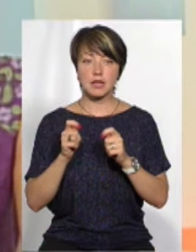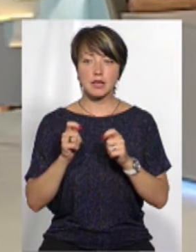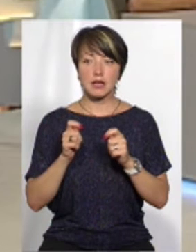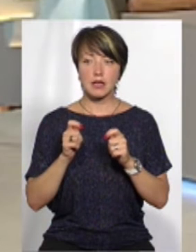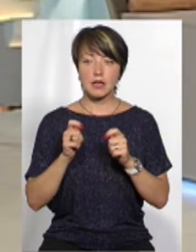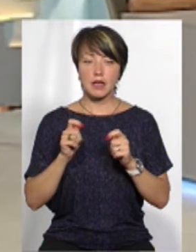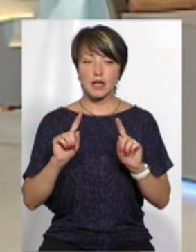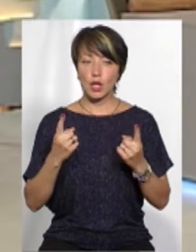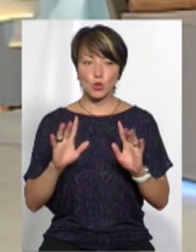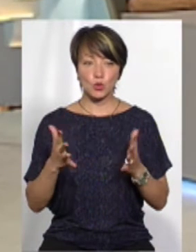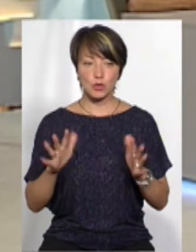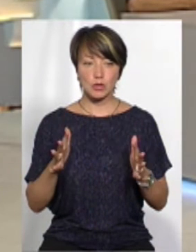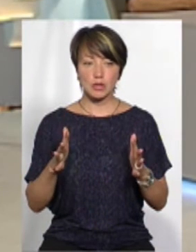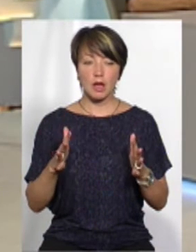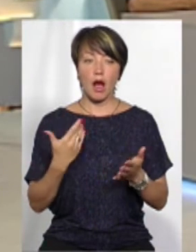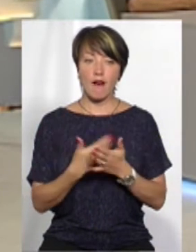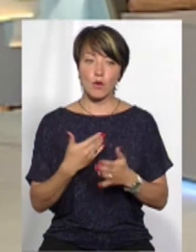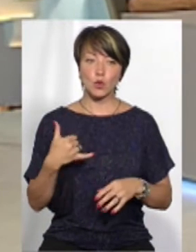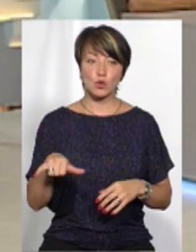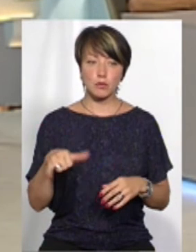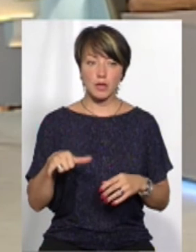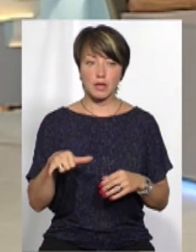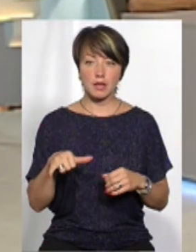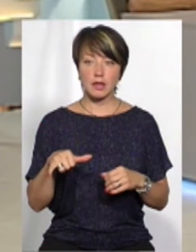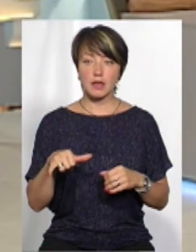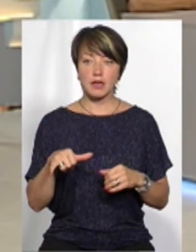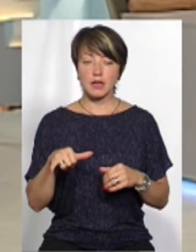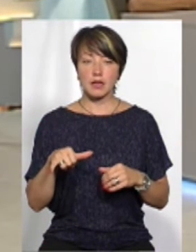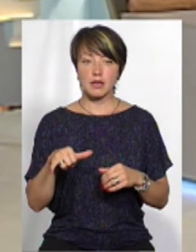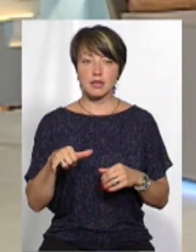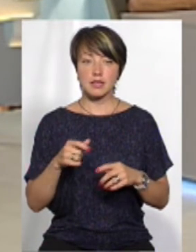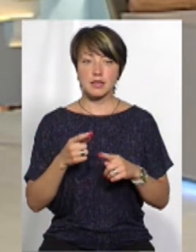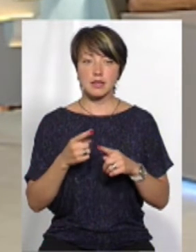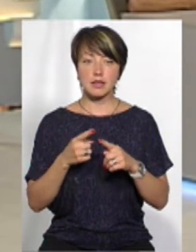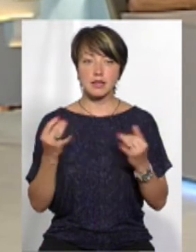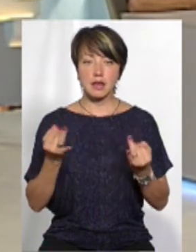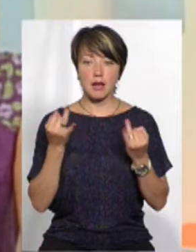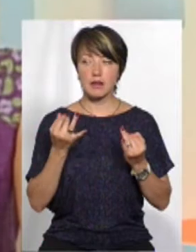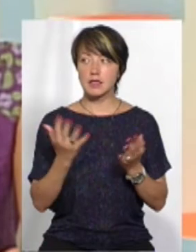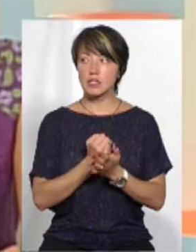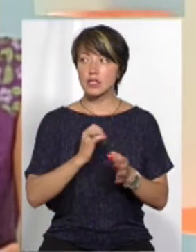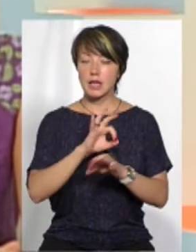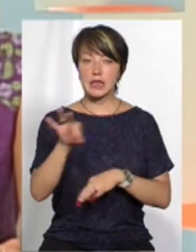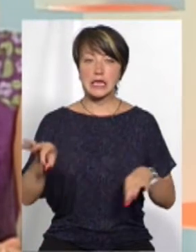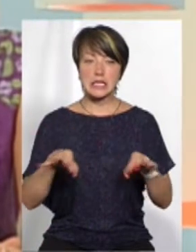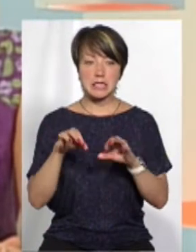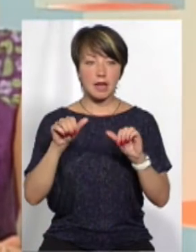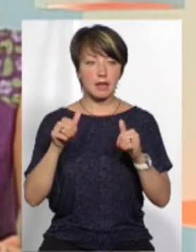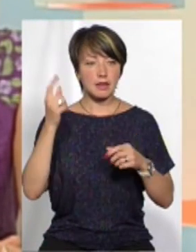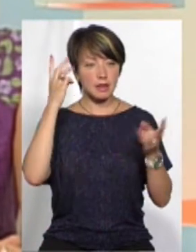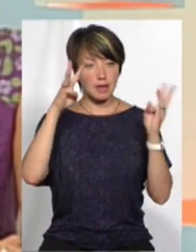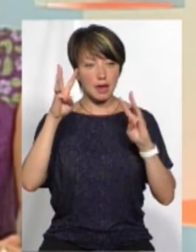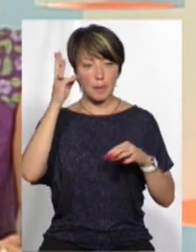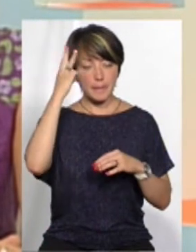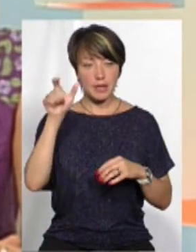них не дуже, а от сумки вийшли досить такі цікаві. Ми знайшли дизайнера Хмельницького, що дуже для